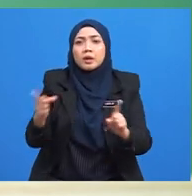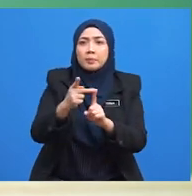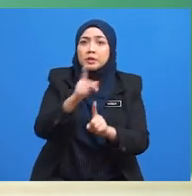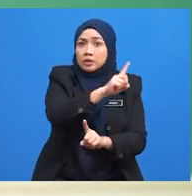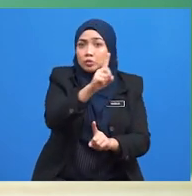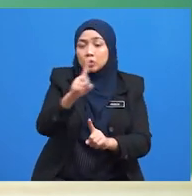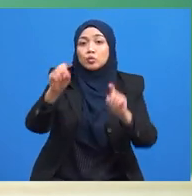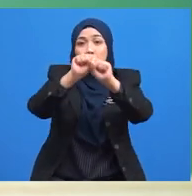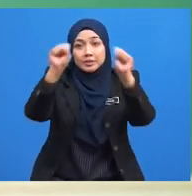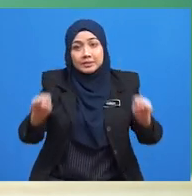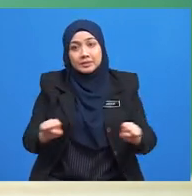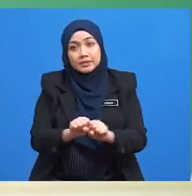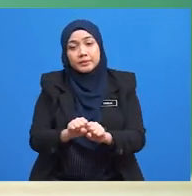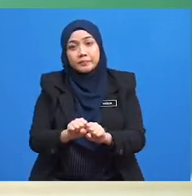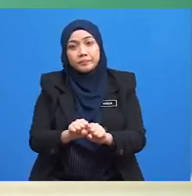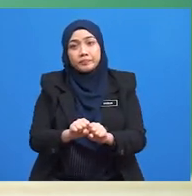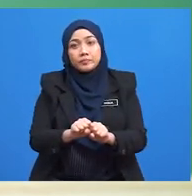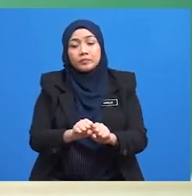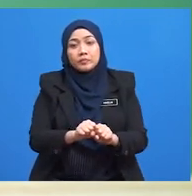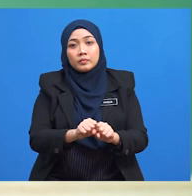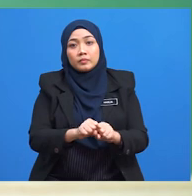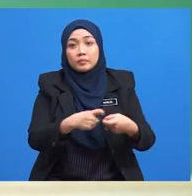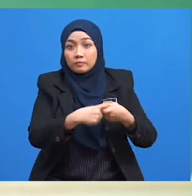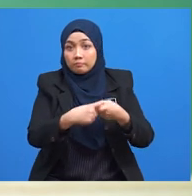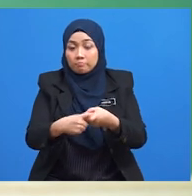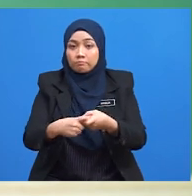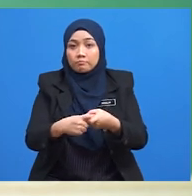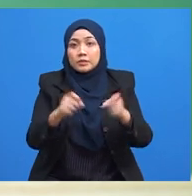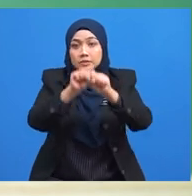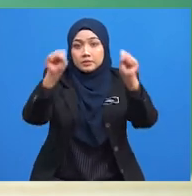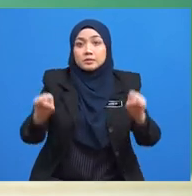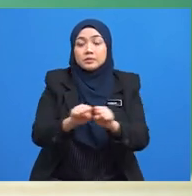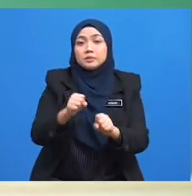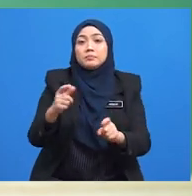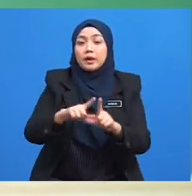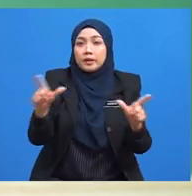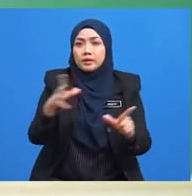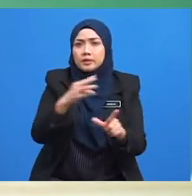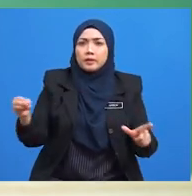sistem mempengaruhi sistem lain dan impaknya terhadap manusia.